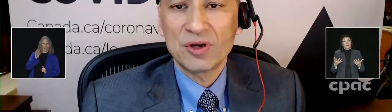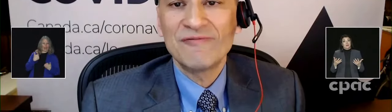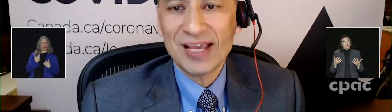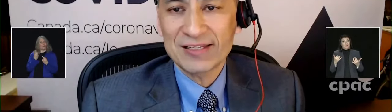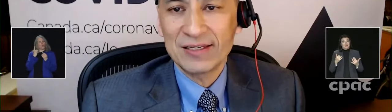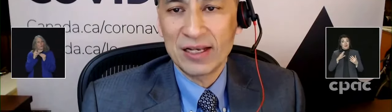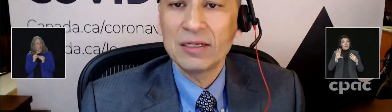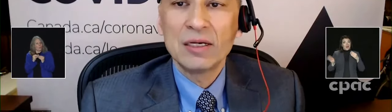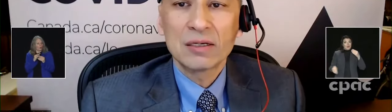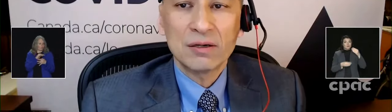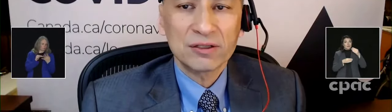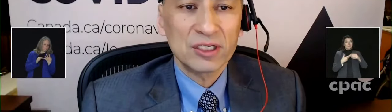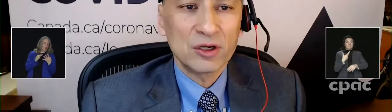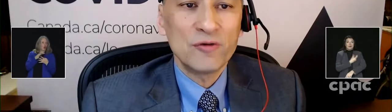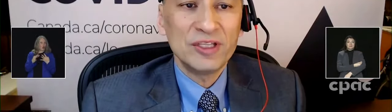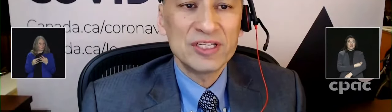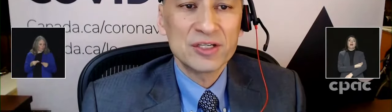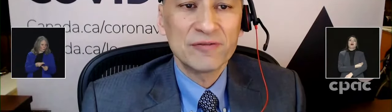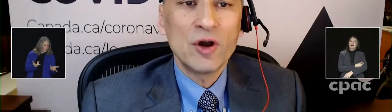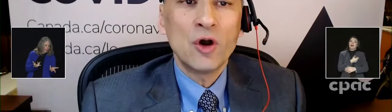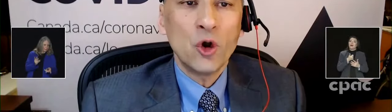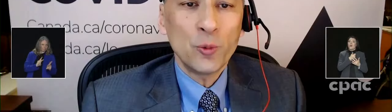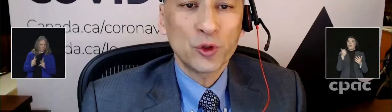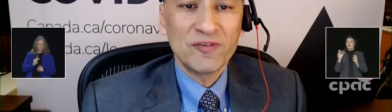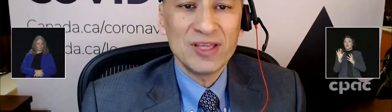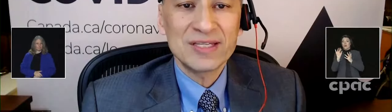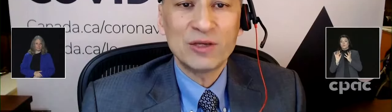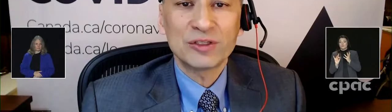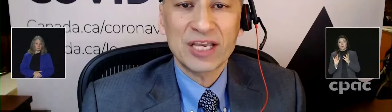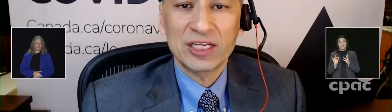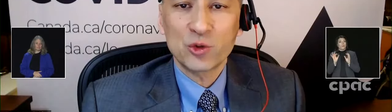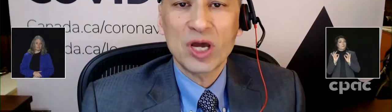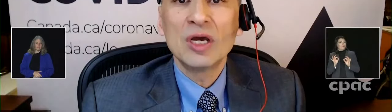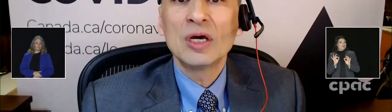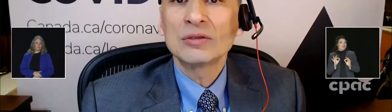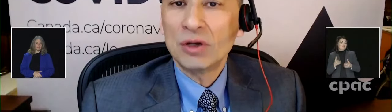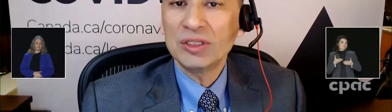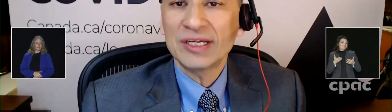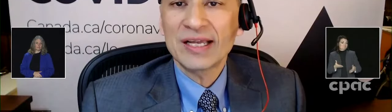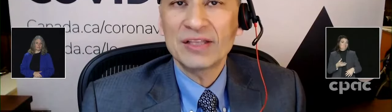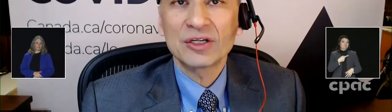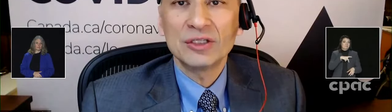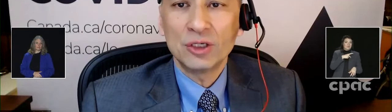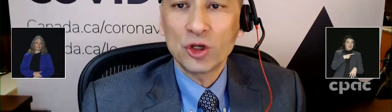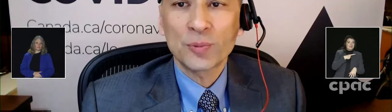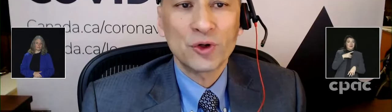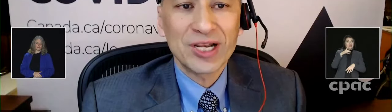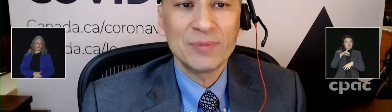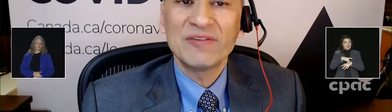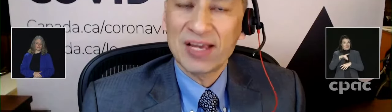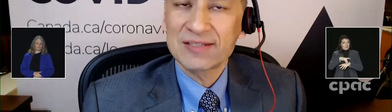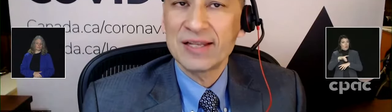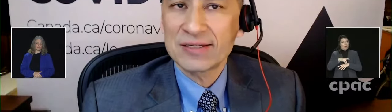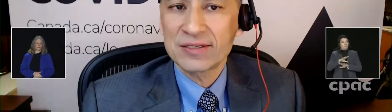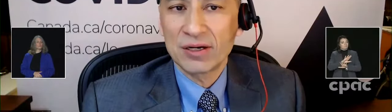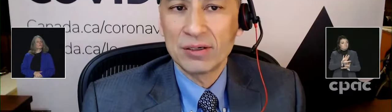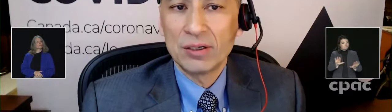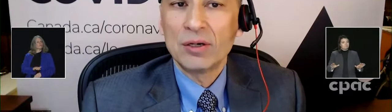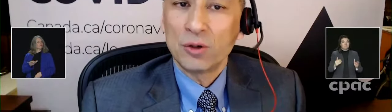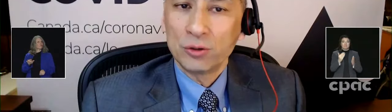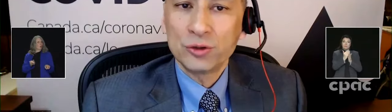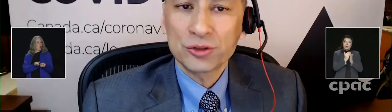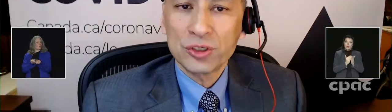nouvelle option vaccinale contre la COVID-19 aux provinces et aux territoires dans le cadre de leur programme de